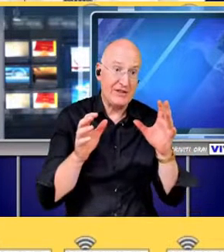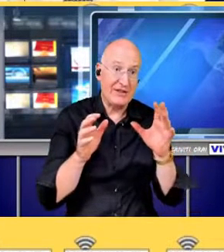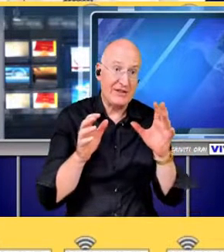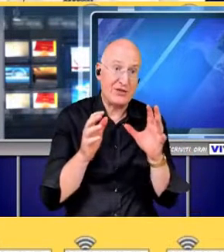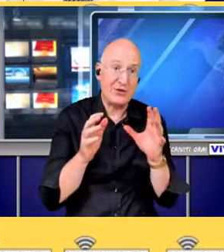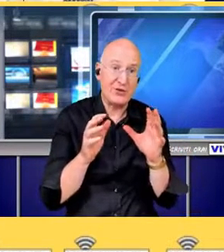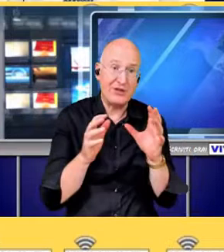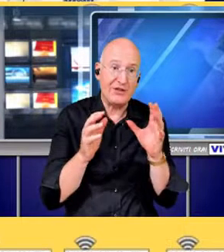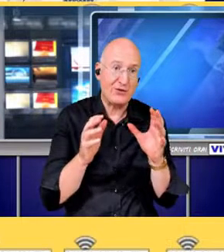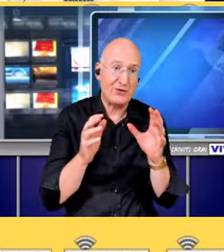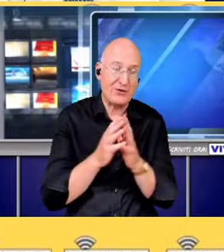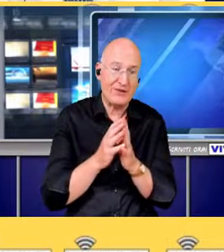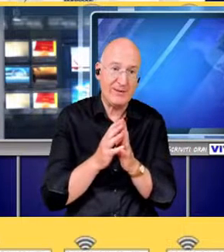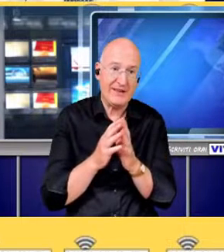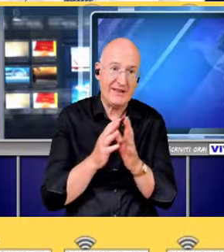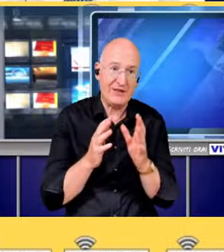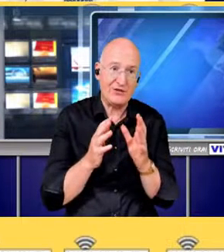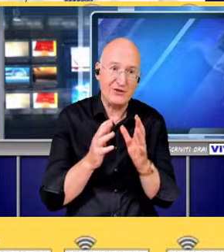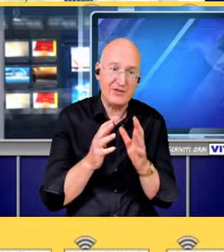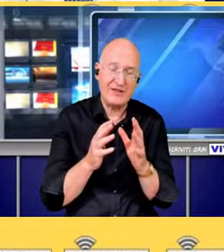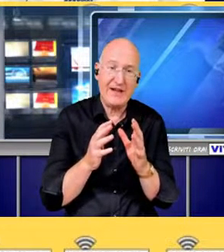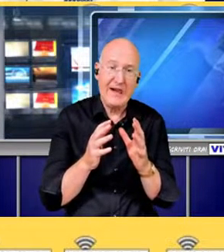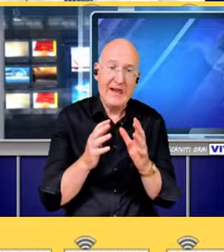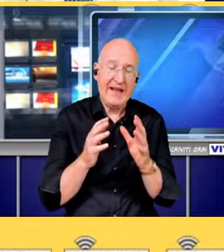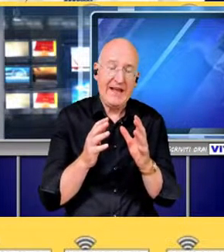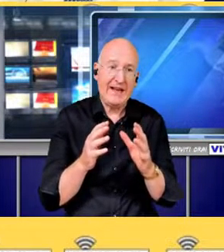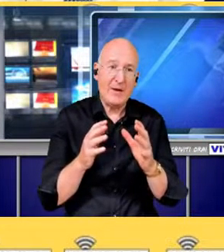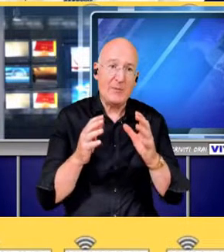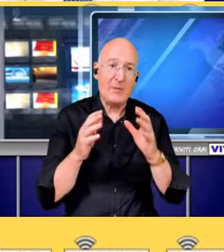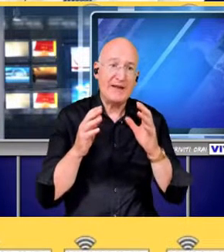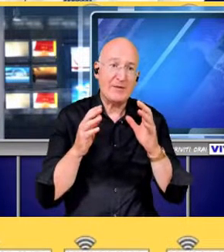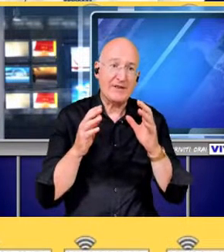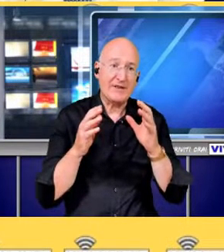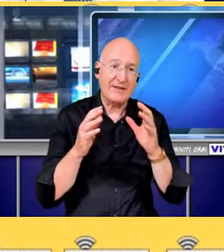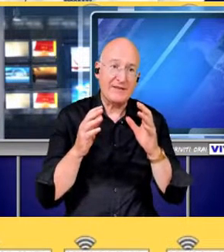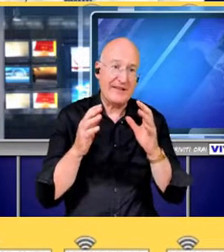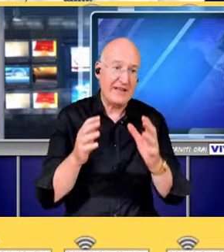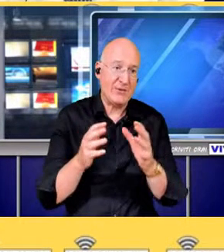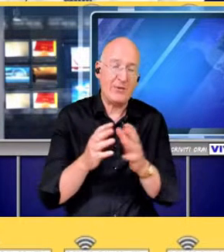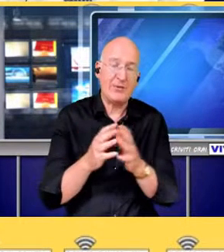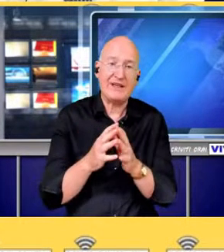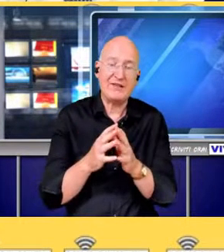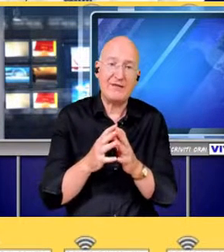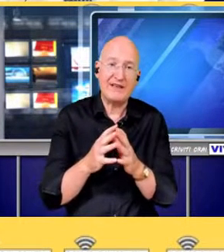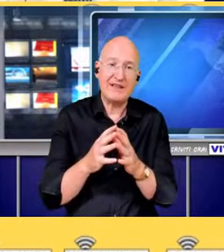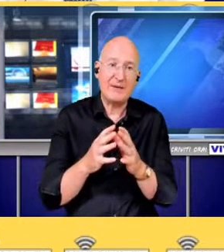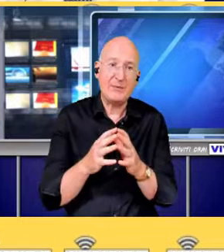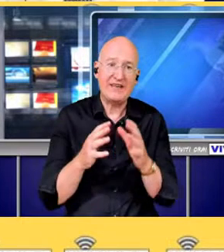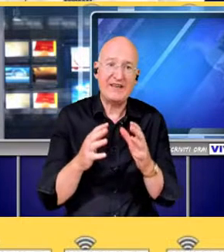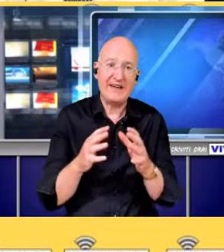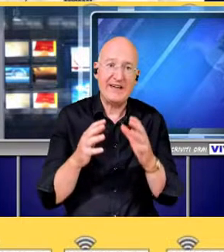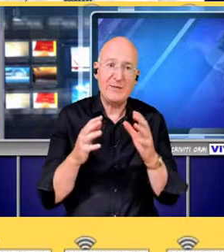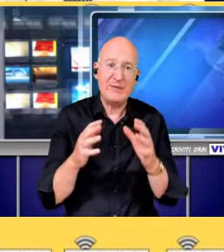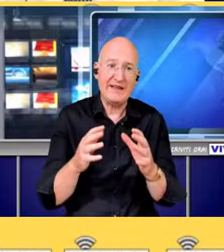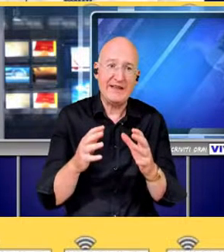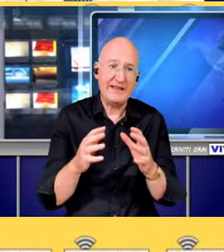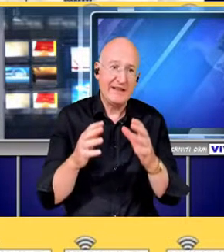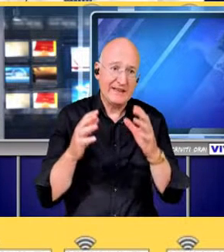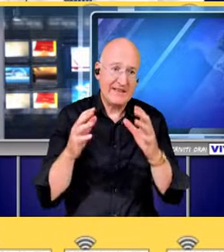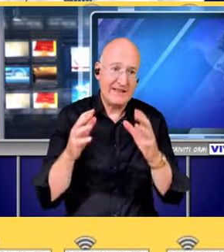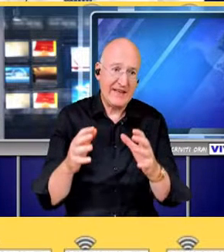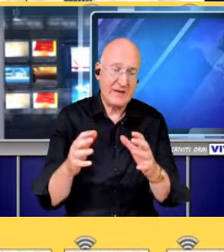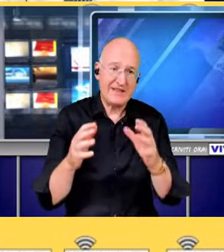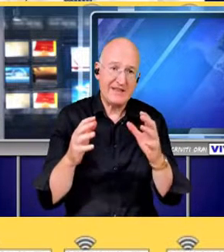sì. il discorso fondamentale al giorno d'oggi è che fino adesso abbiamo cercato di fare sempre centrali,